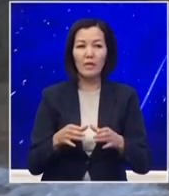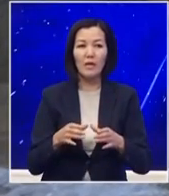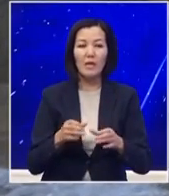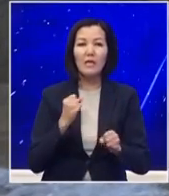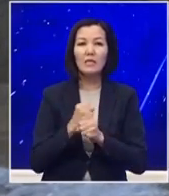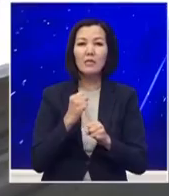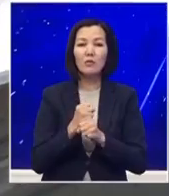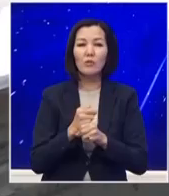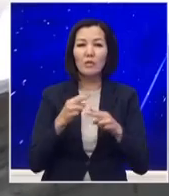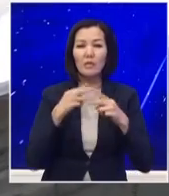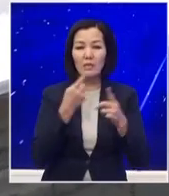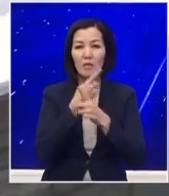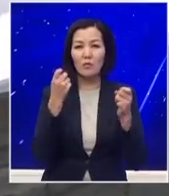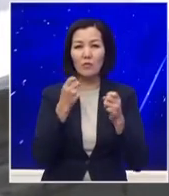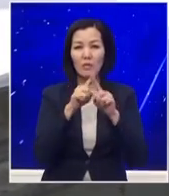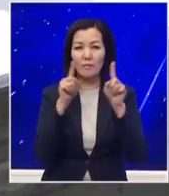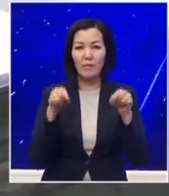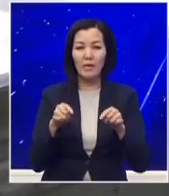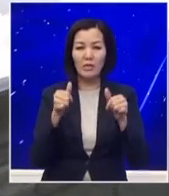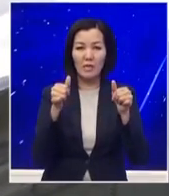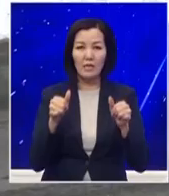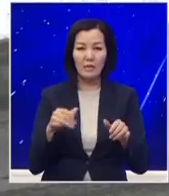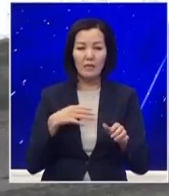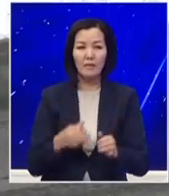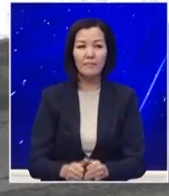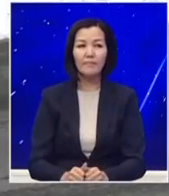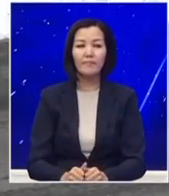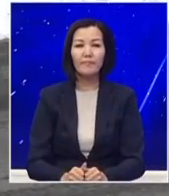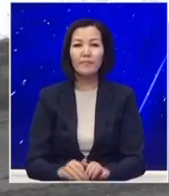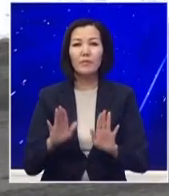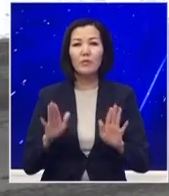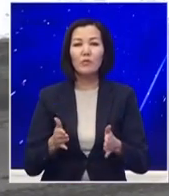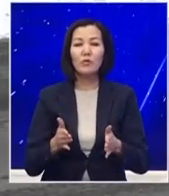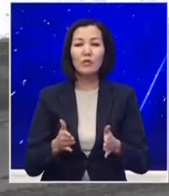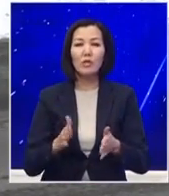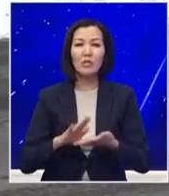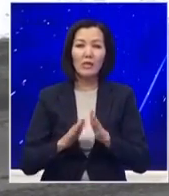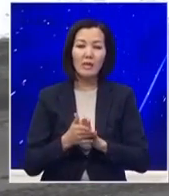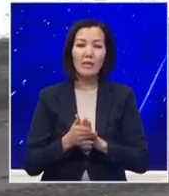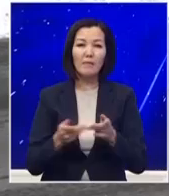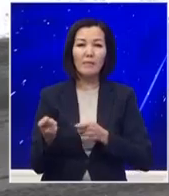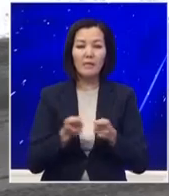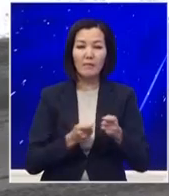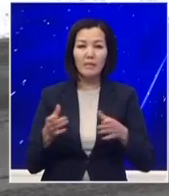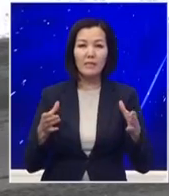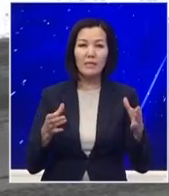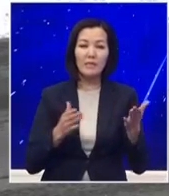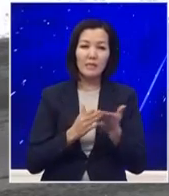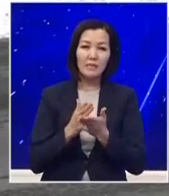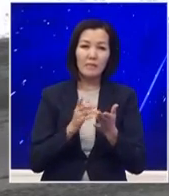мен ескертулер жазылған парақтар ілінді. Төтенше жағдайлар басқармасының қызметкерлерімен